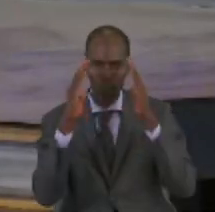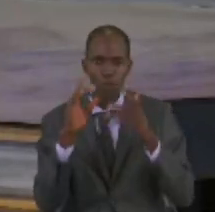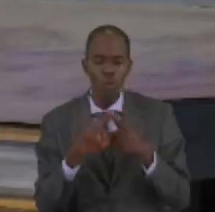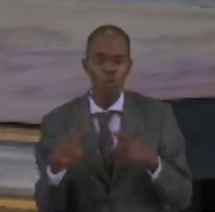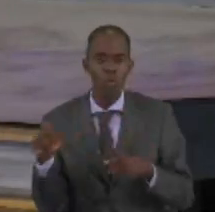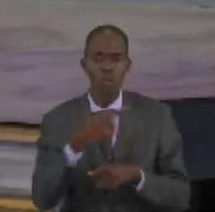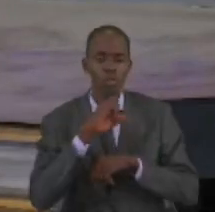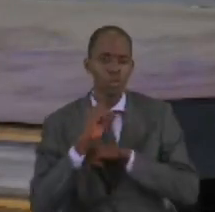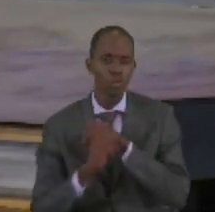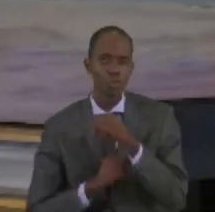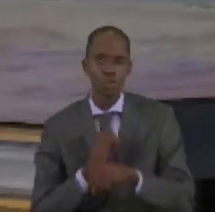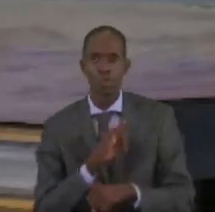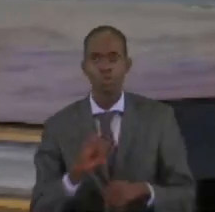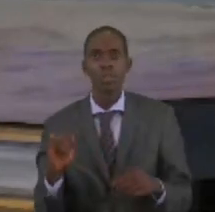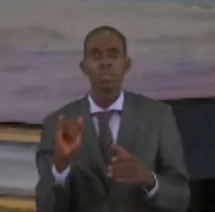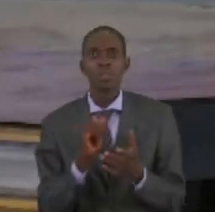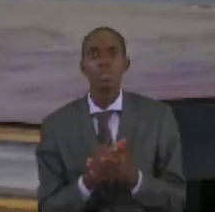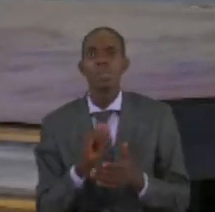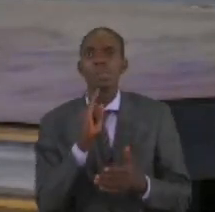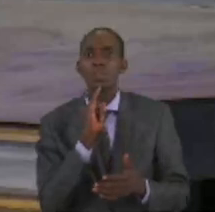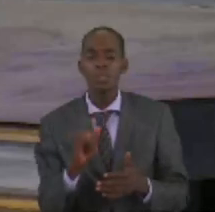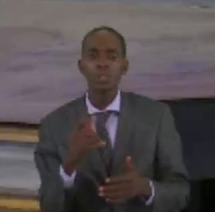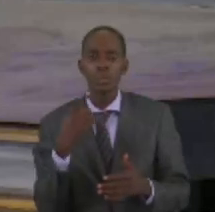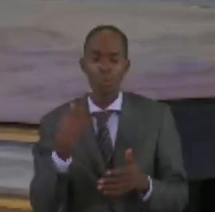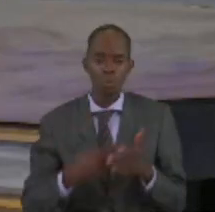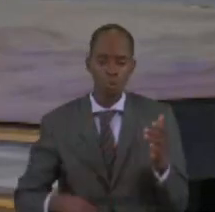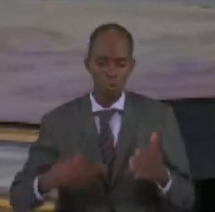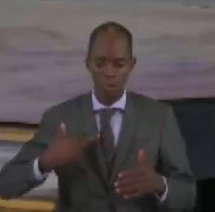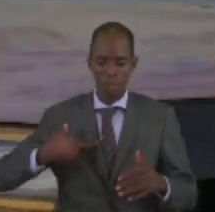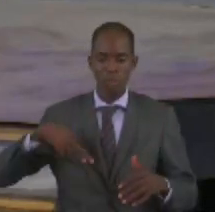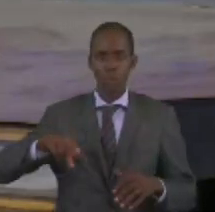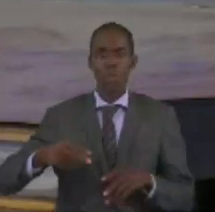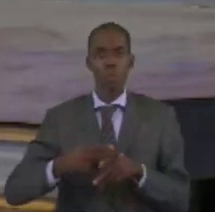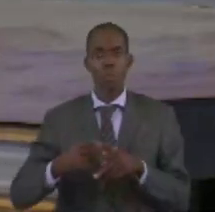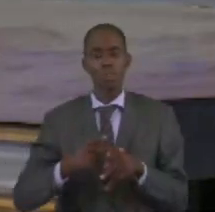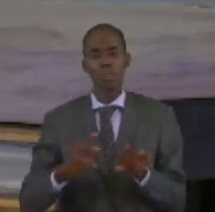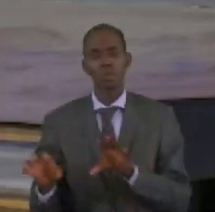leur souffrance. C'est ce que la religion fait.